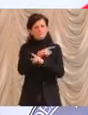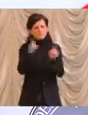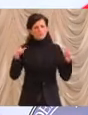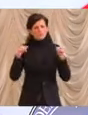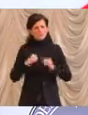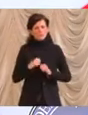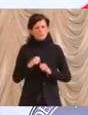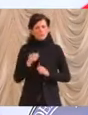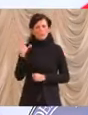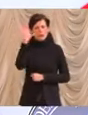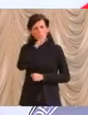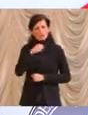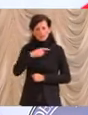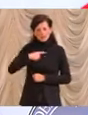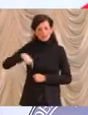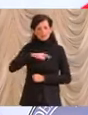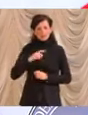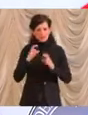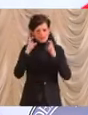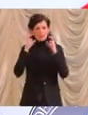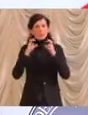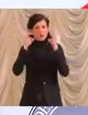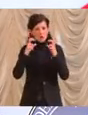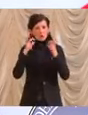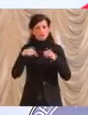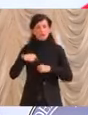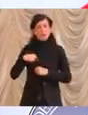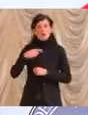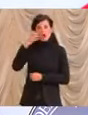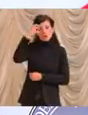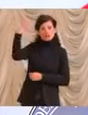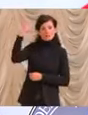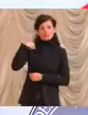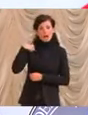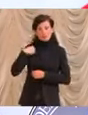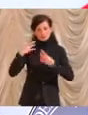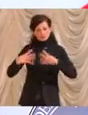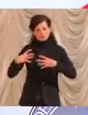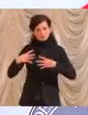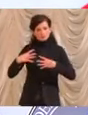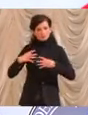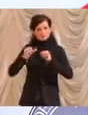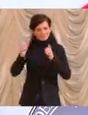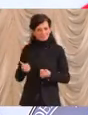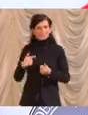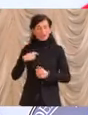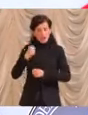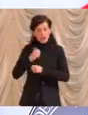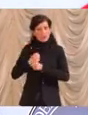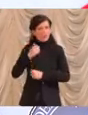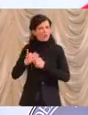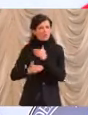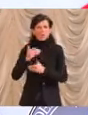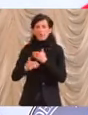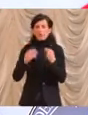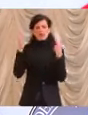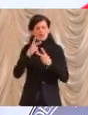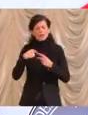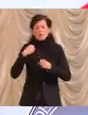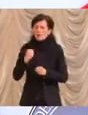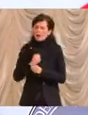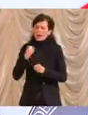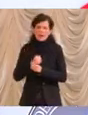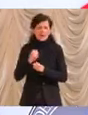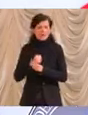macchina statuale purtroppo richiede delle procedure e dei procedimenti complessi. Noi stiamo facendo l'impossibile veramente